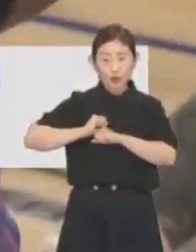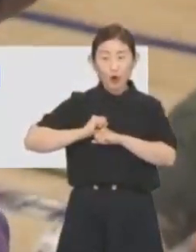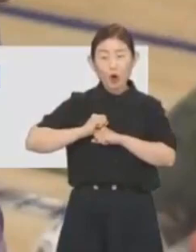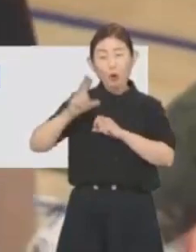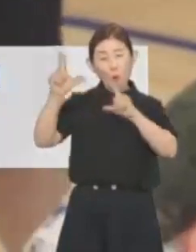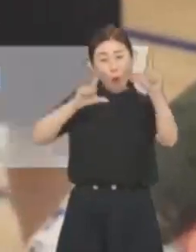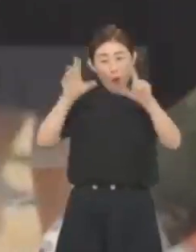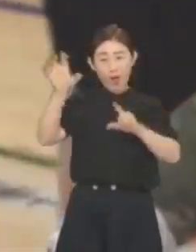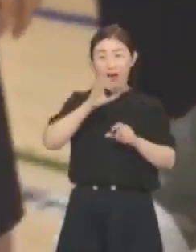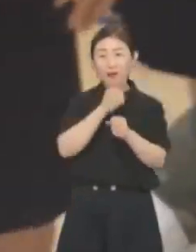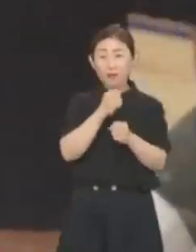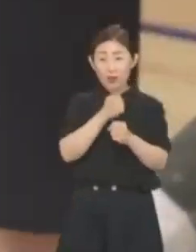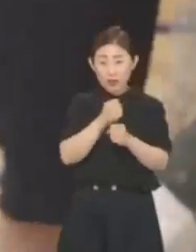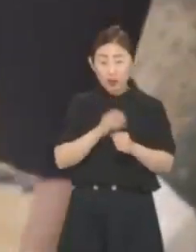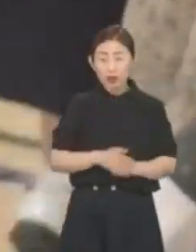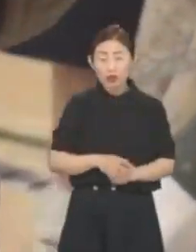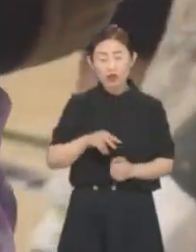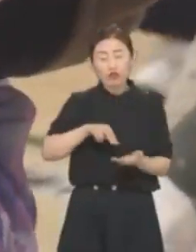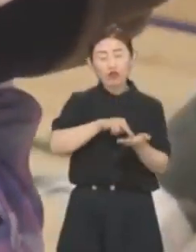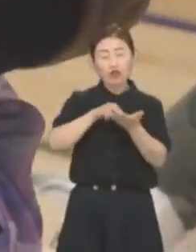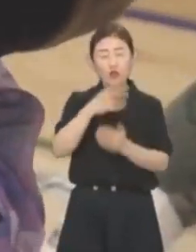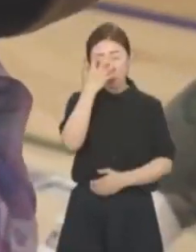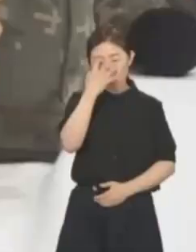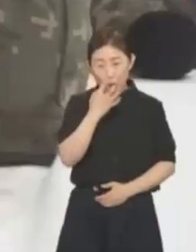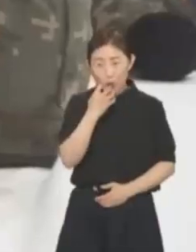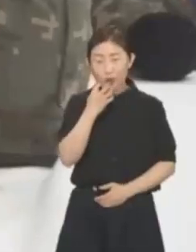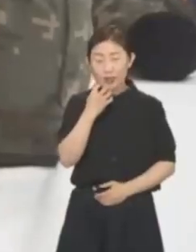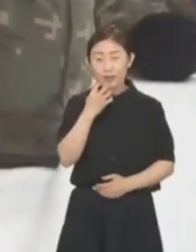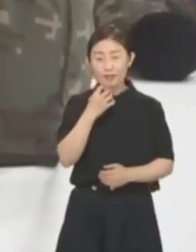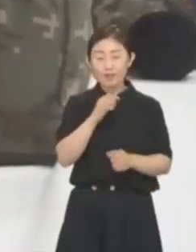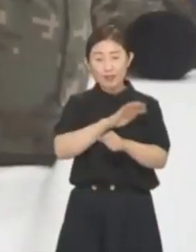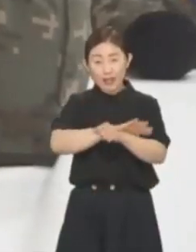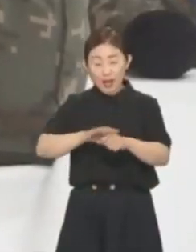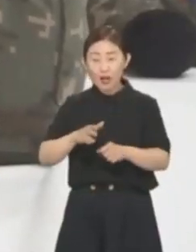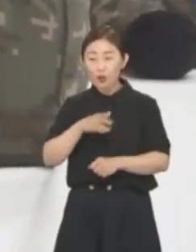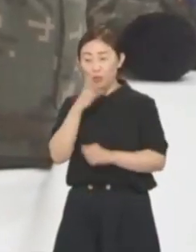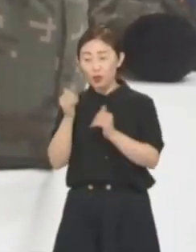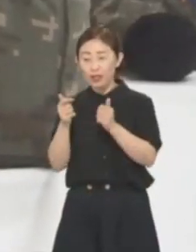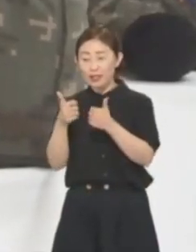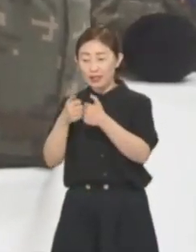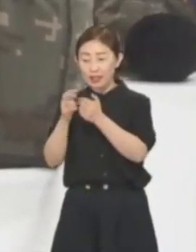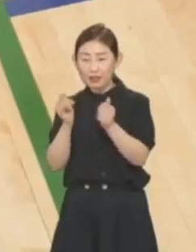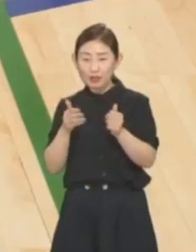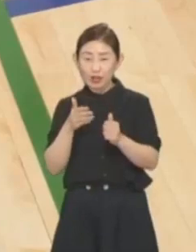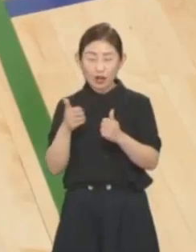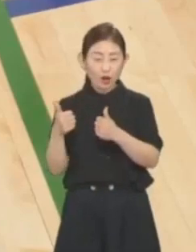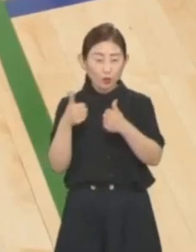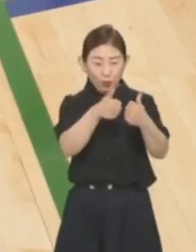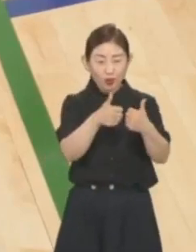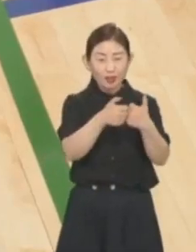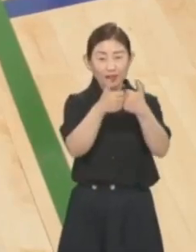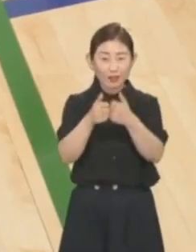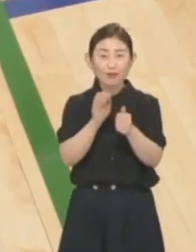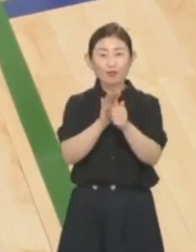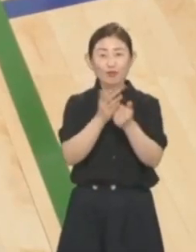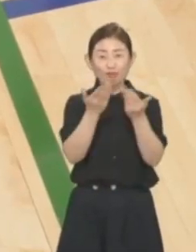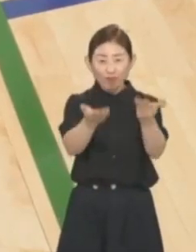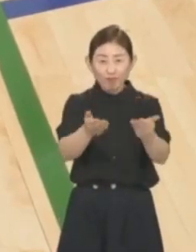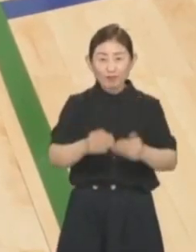이색적으로 우울감을 겪는 노인들을 위해 행복상담센터에 동년배 상담사도 배치하기로 했습니다.